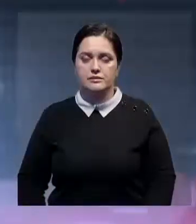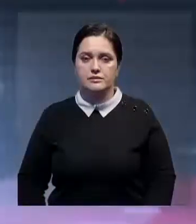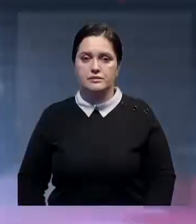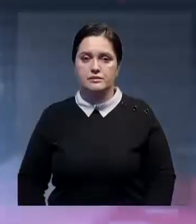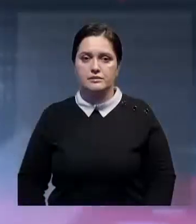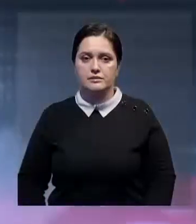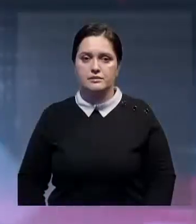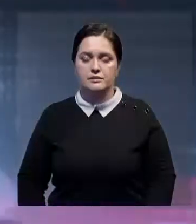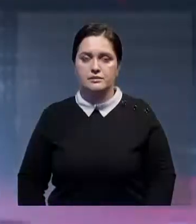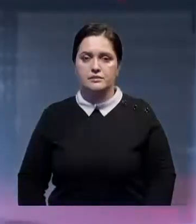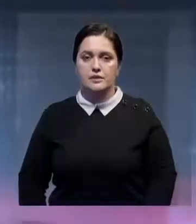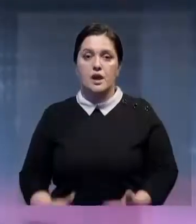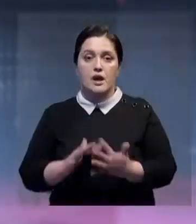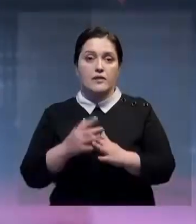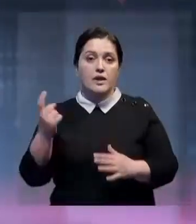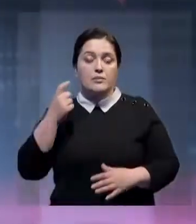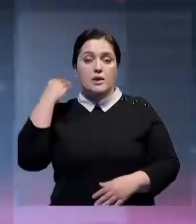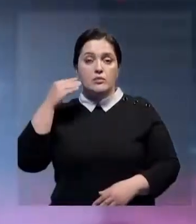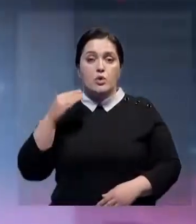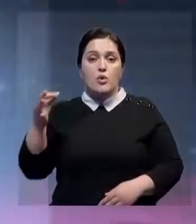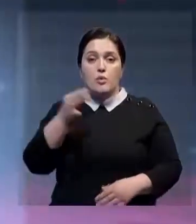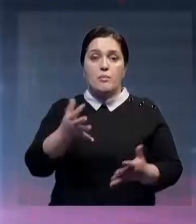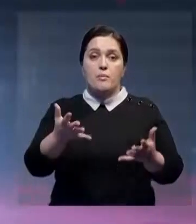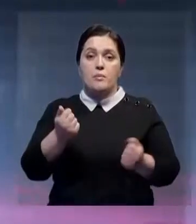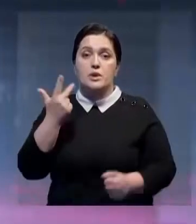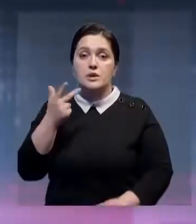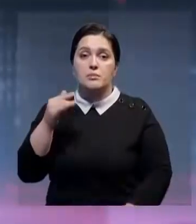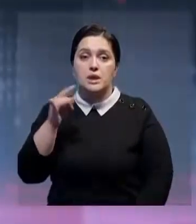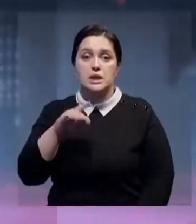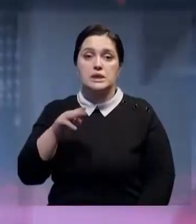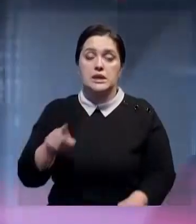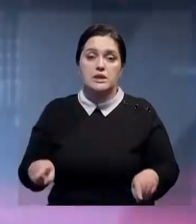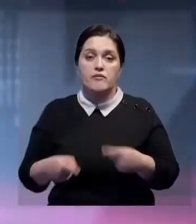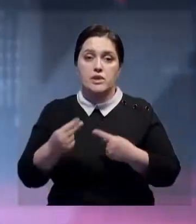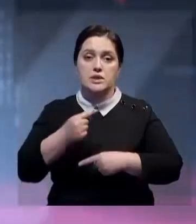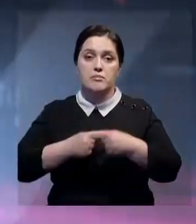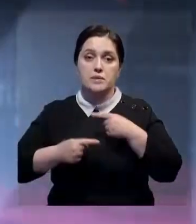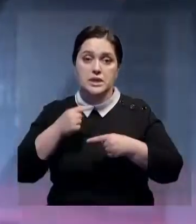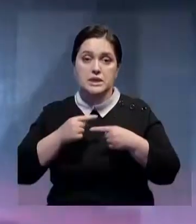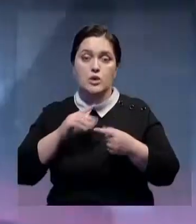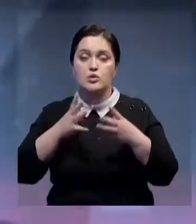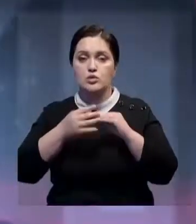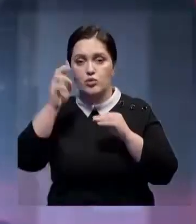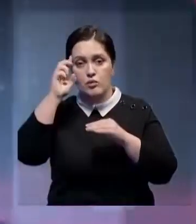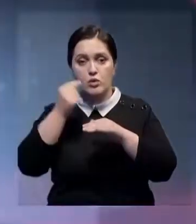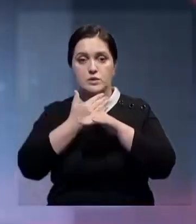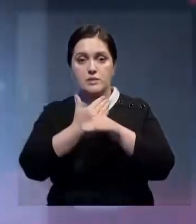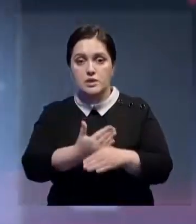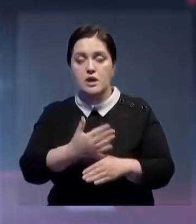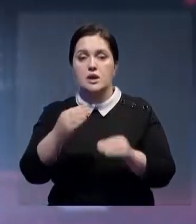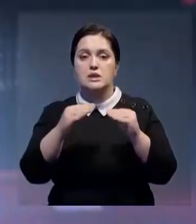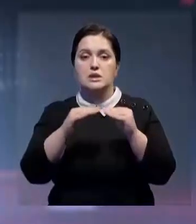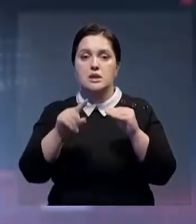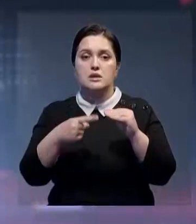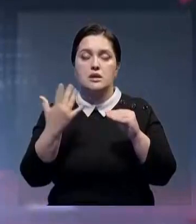Ну и вновь о событиях в нашей стране. Фермеры Аксюбинской области получили 3 миллиарда тенге на развитие бизнеса. Всего в этом году сумма